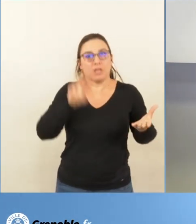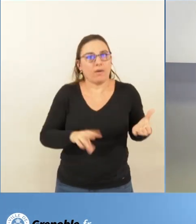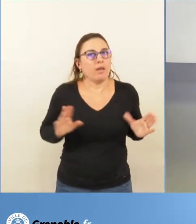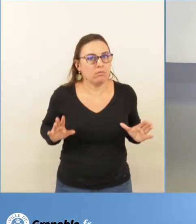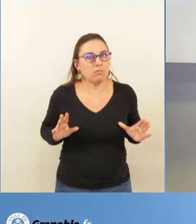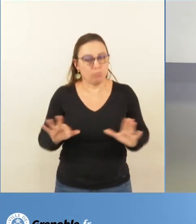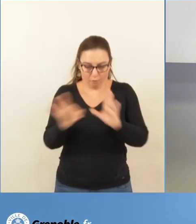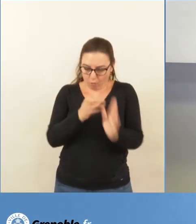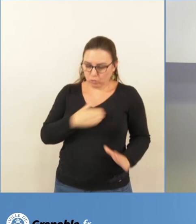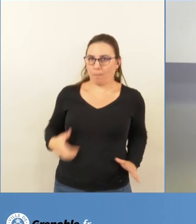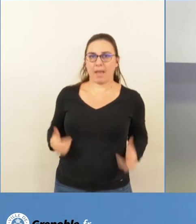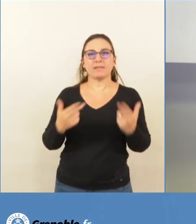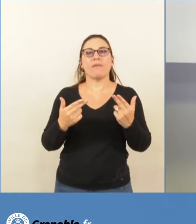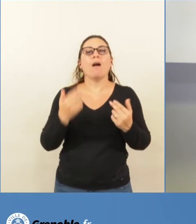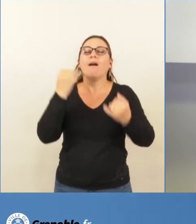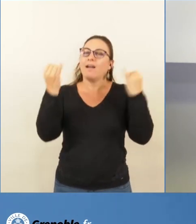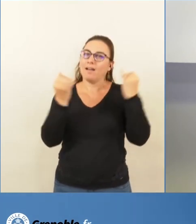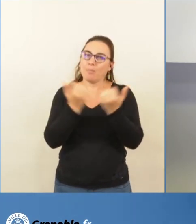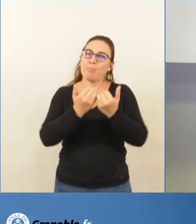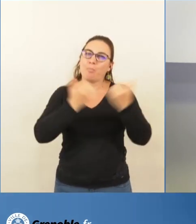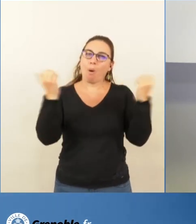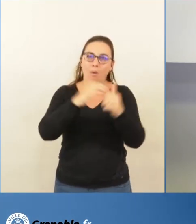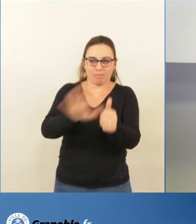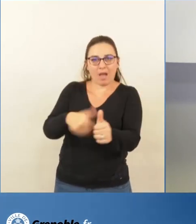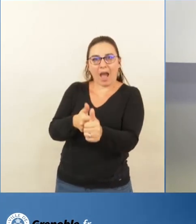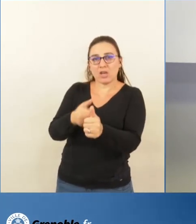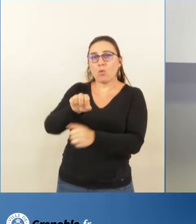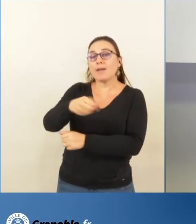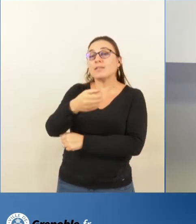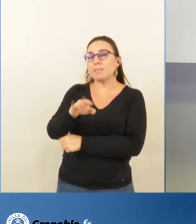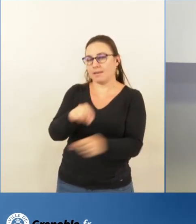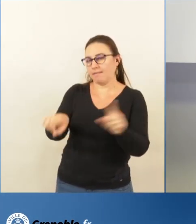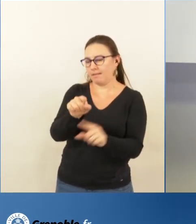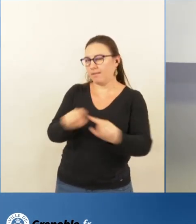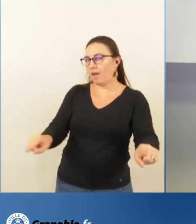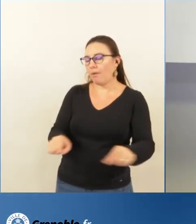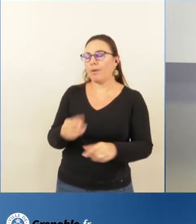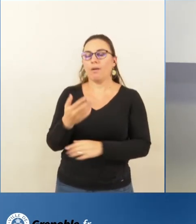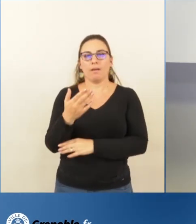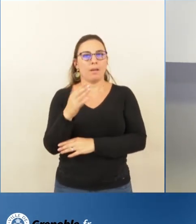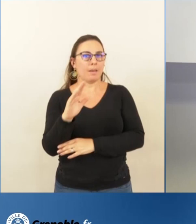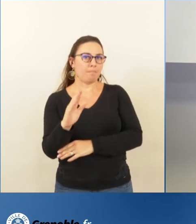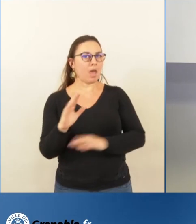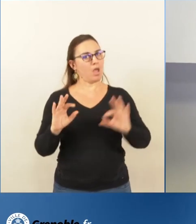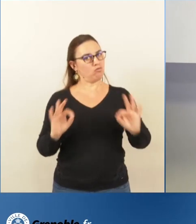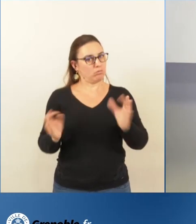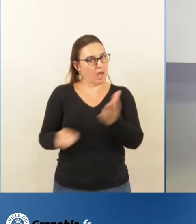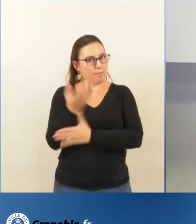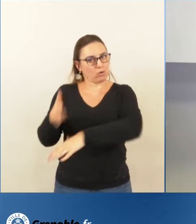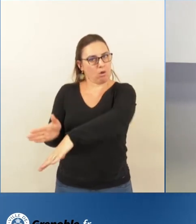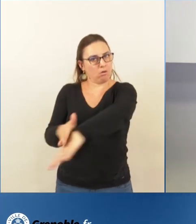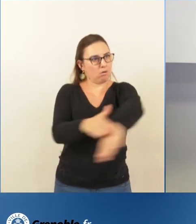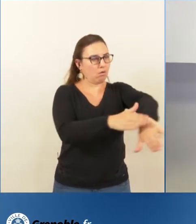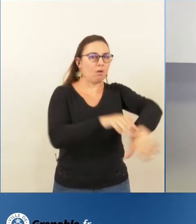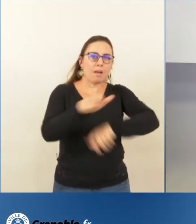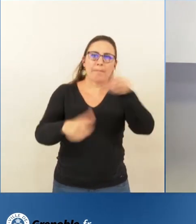la fonction de maire je dirais pas la même chose pour les adjoints qui sont au SMIC mais qui est important de rappeler parce que je crois que